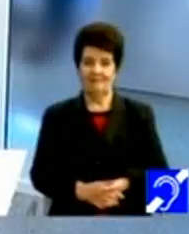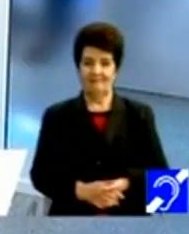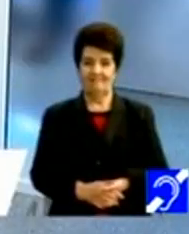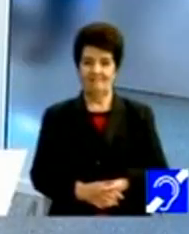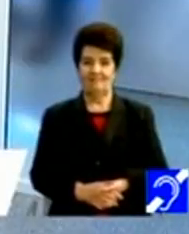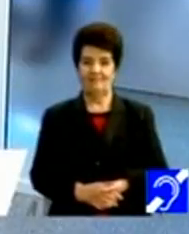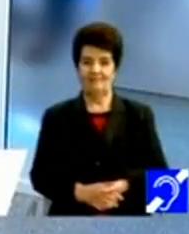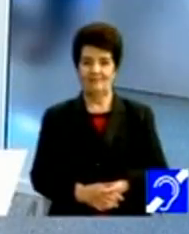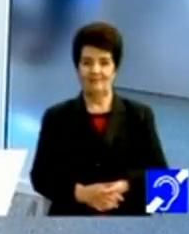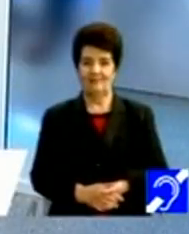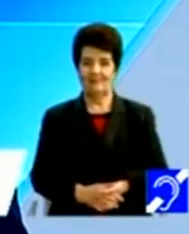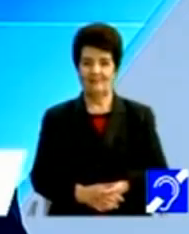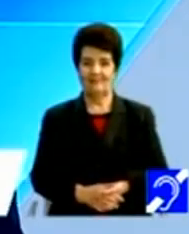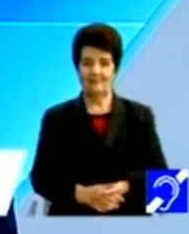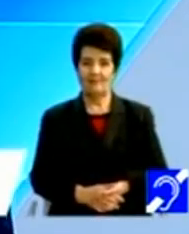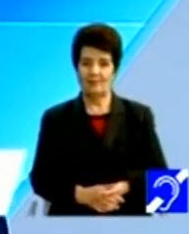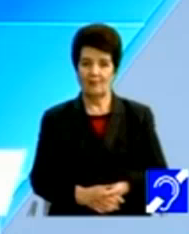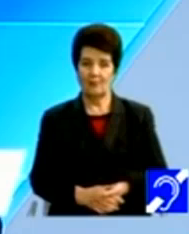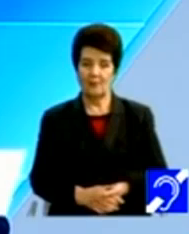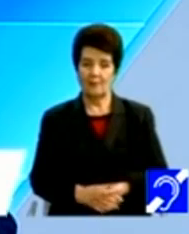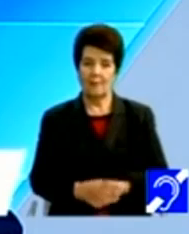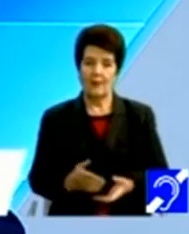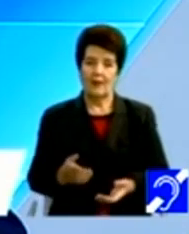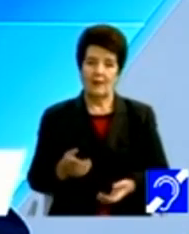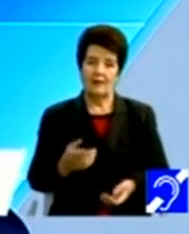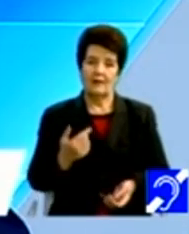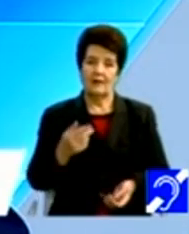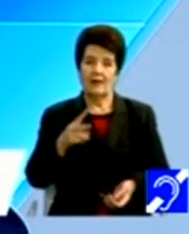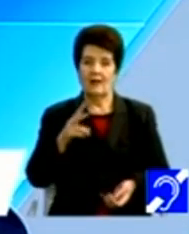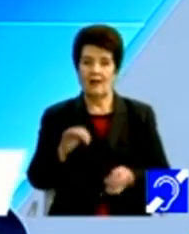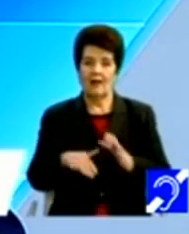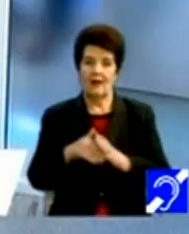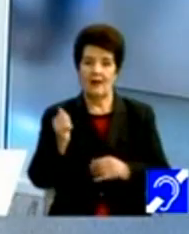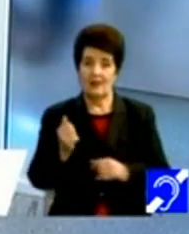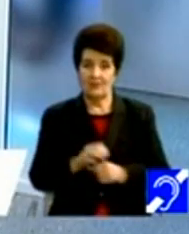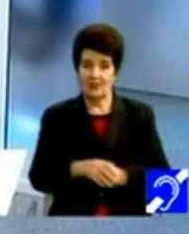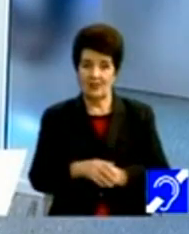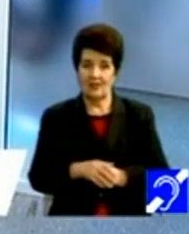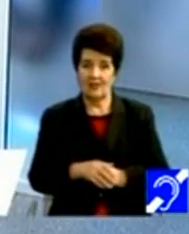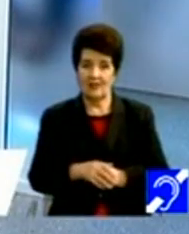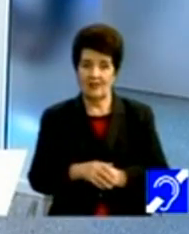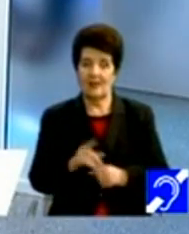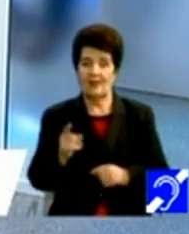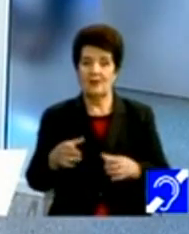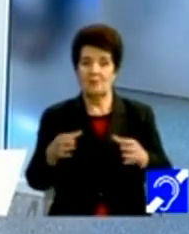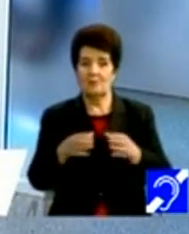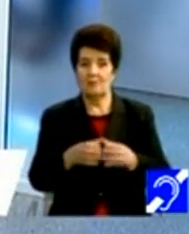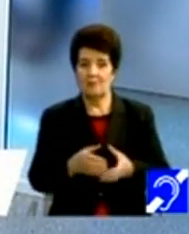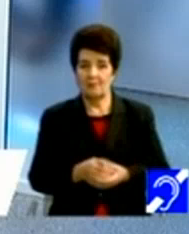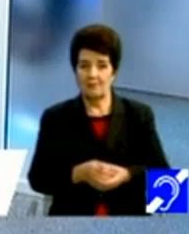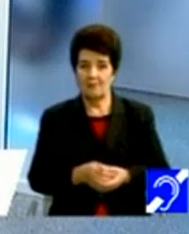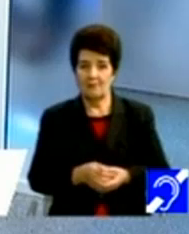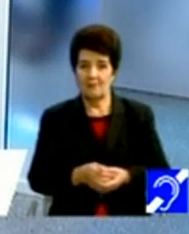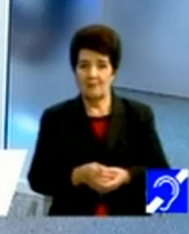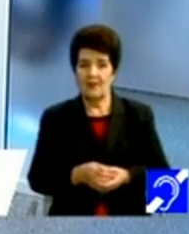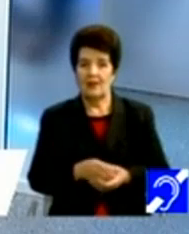astăzi. Dar de ce poate numai cu mine? Păi nu că am început cu domnul Țicu. Dar bun, nu, la alegere, să știți că n-am un partipri aici, deci putem să începem